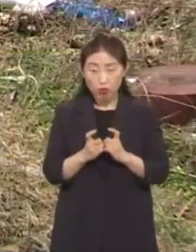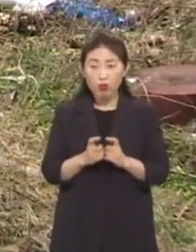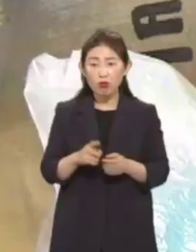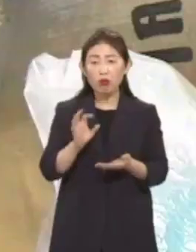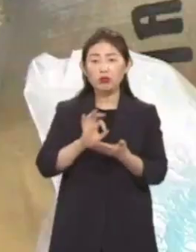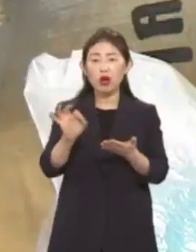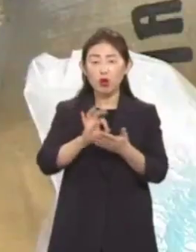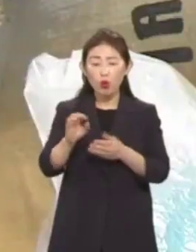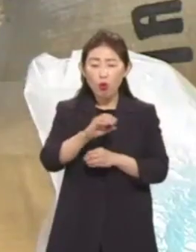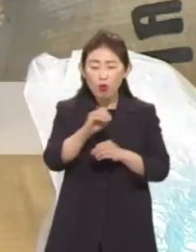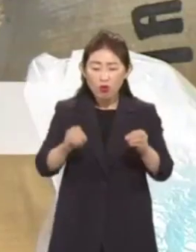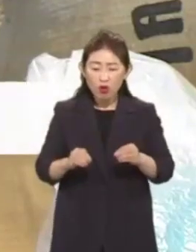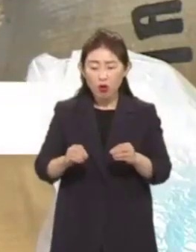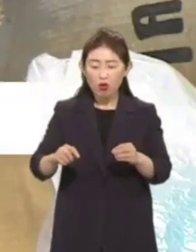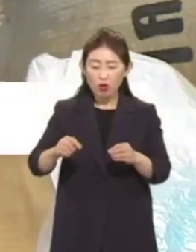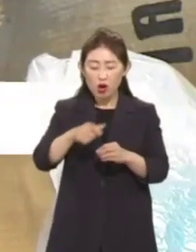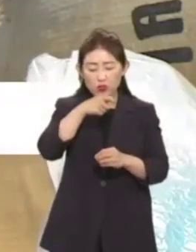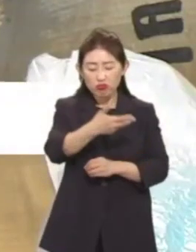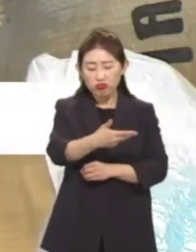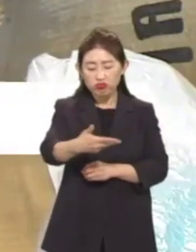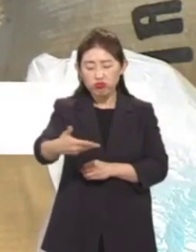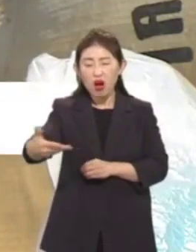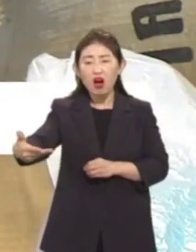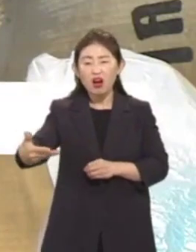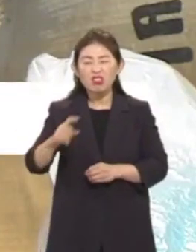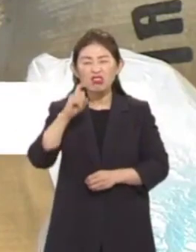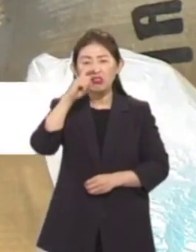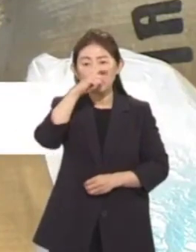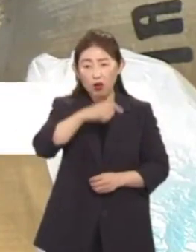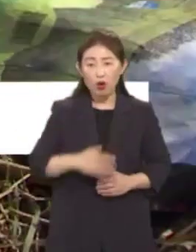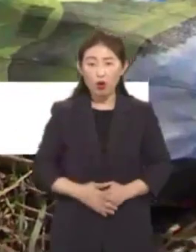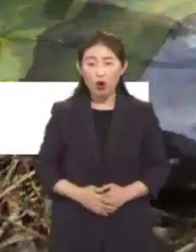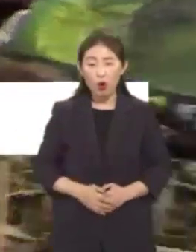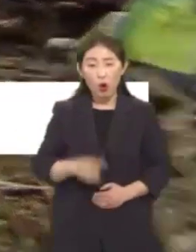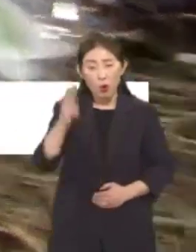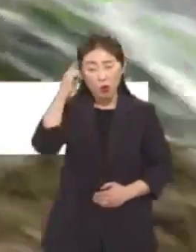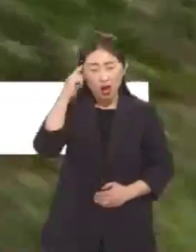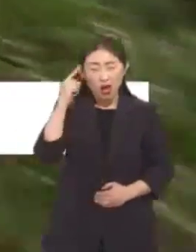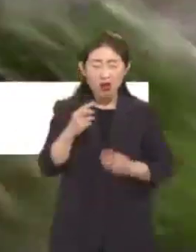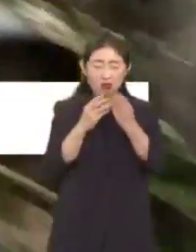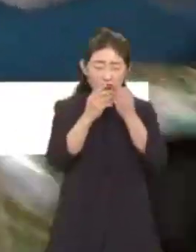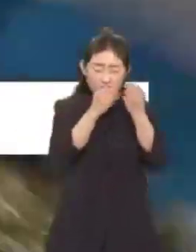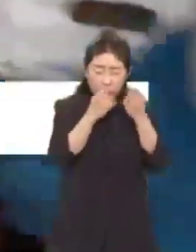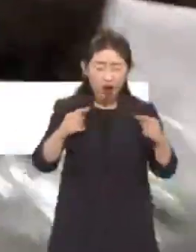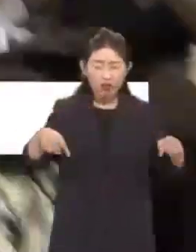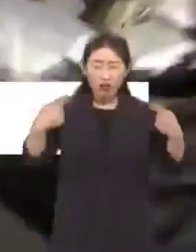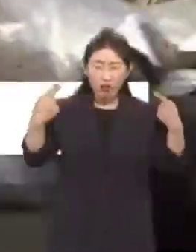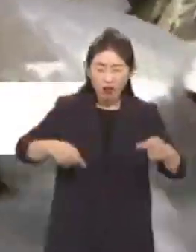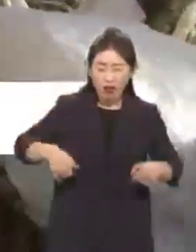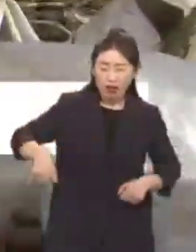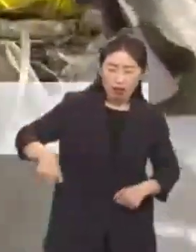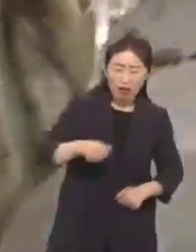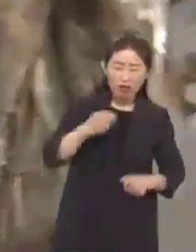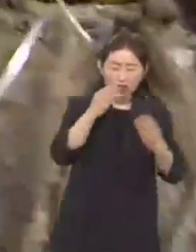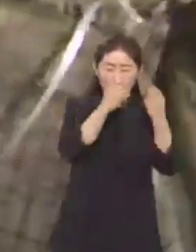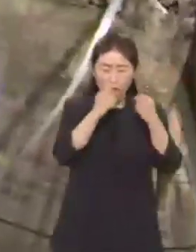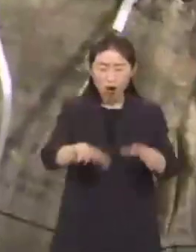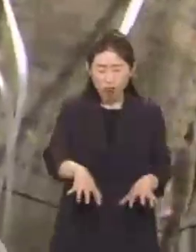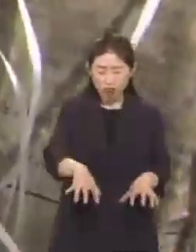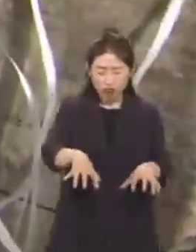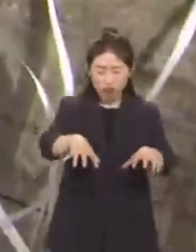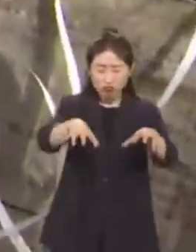환경도 오염되고 있습니다. 바로 옆엔 어디서 왔는지 알 수 없는 여행 가방부터 비료 포대 등 온갖 쓰레기가 산더미처럼